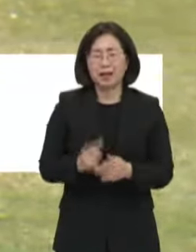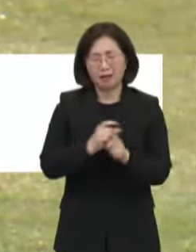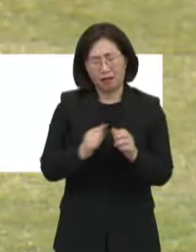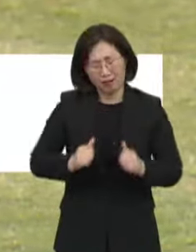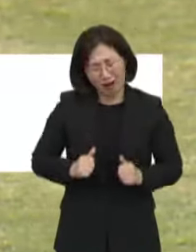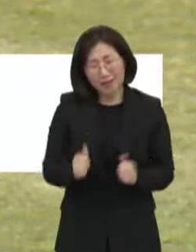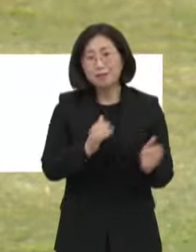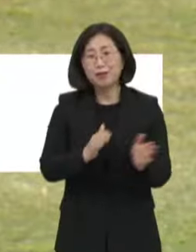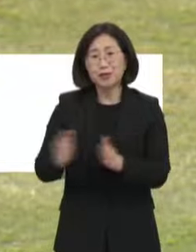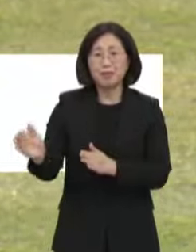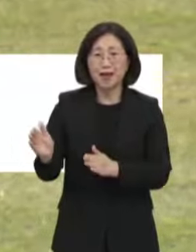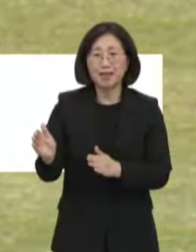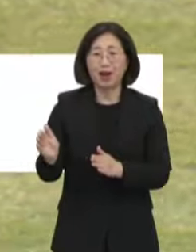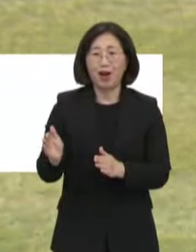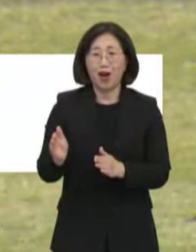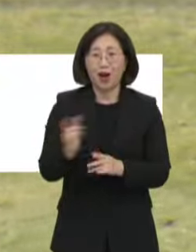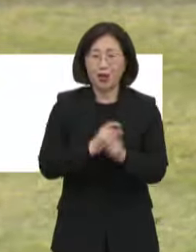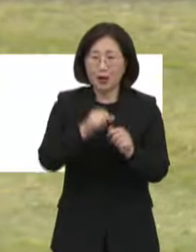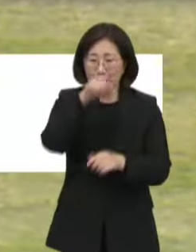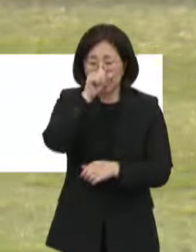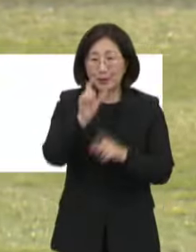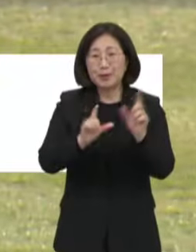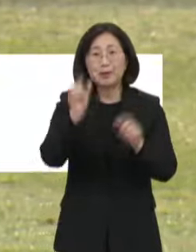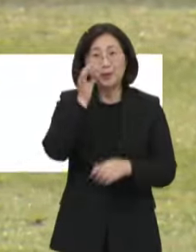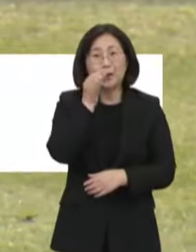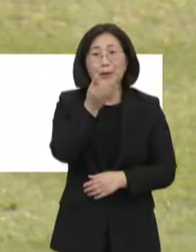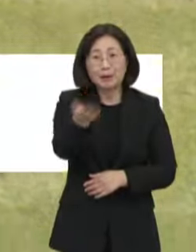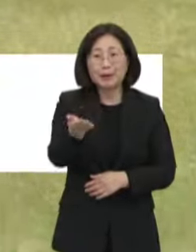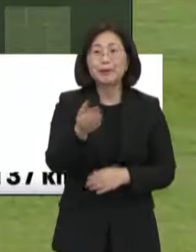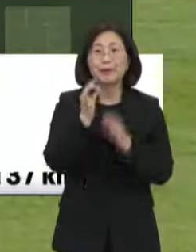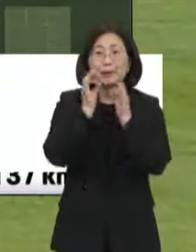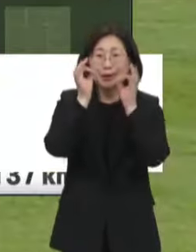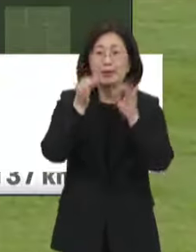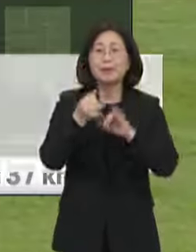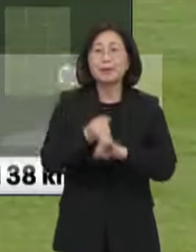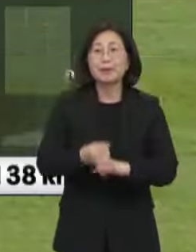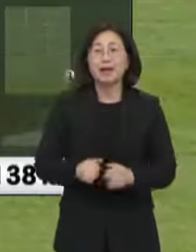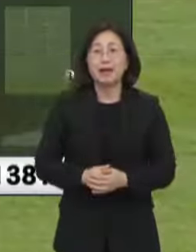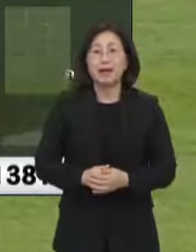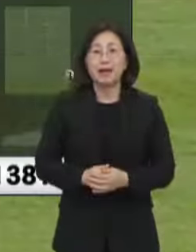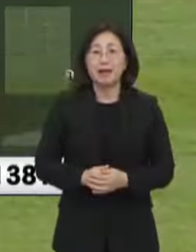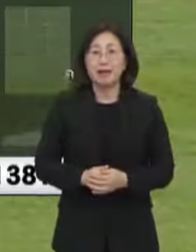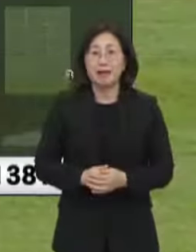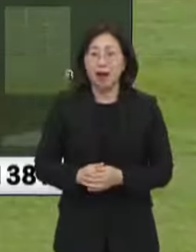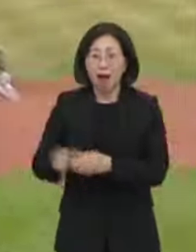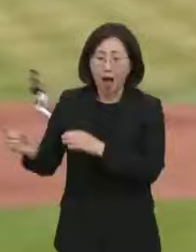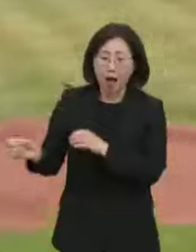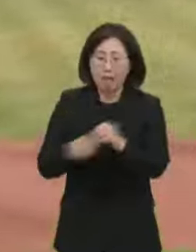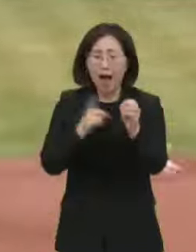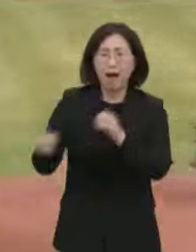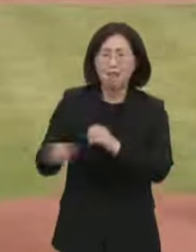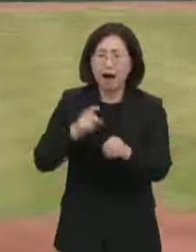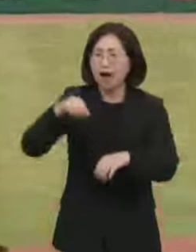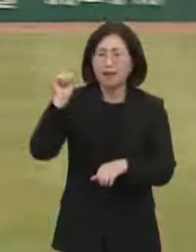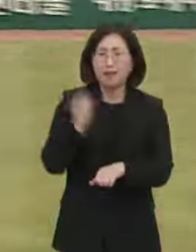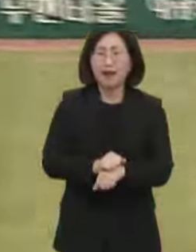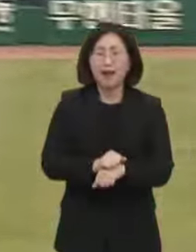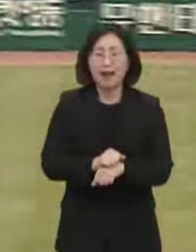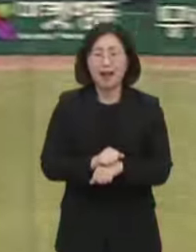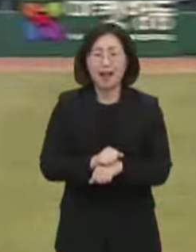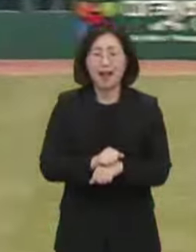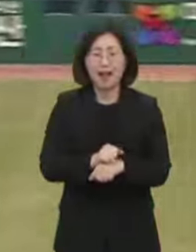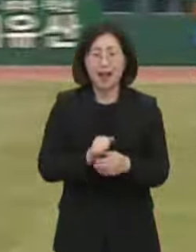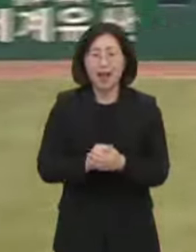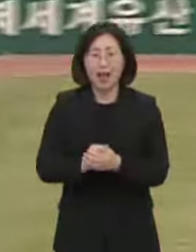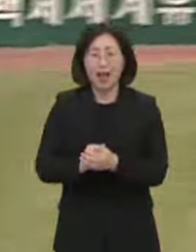열심히 준비해서 또 더 좋은 모습 보여드리도록 하겠습니다. 타선도 가공할 만한 파괴력을 뽐내고 있습니다.